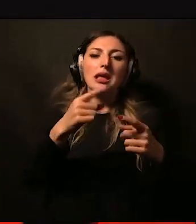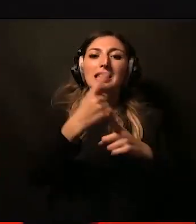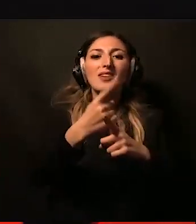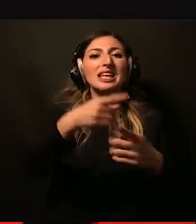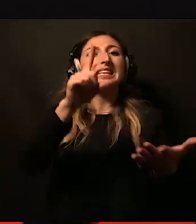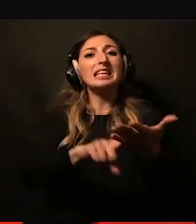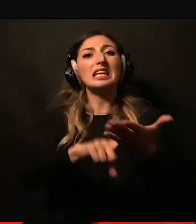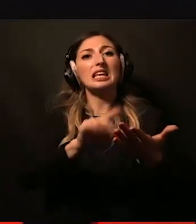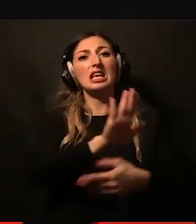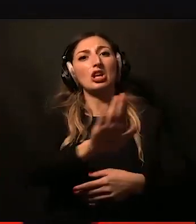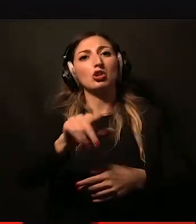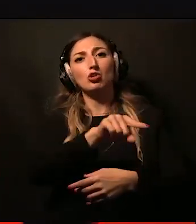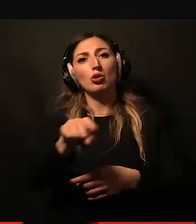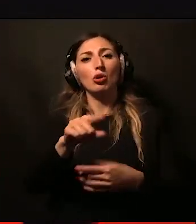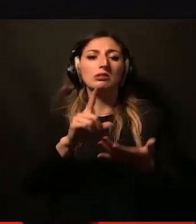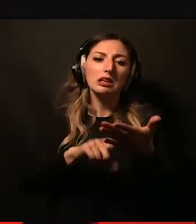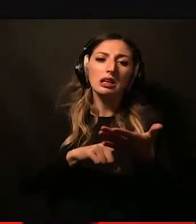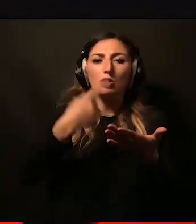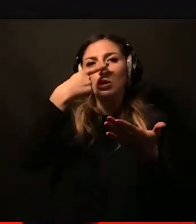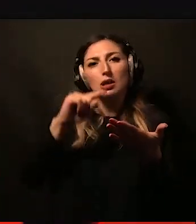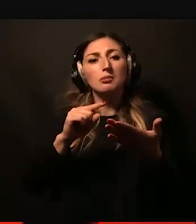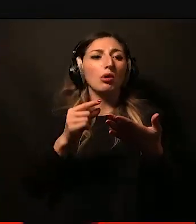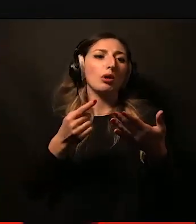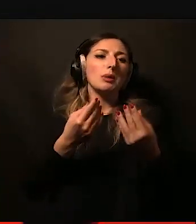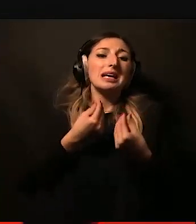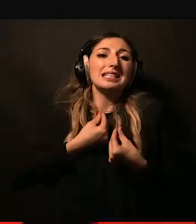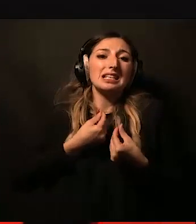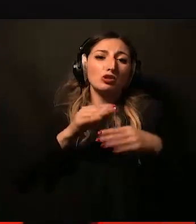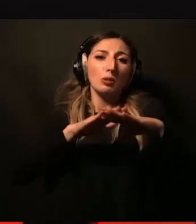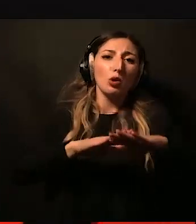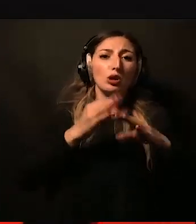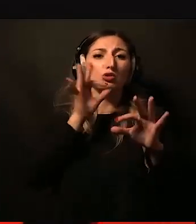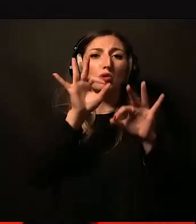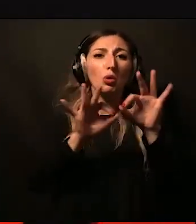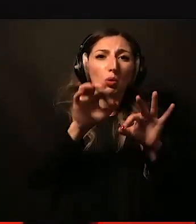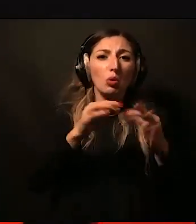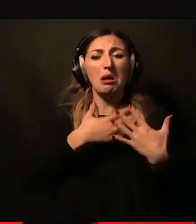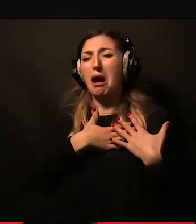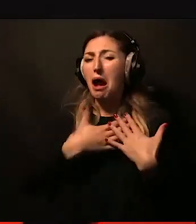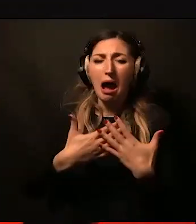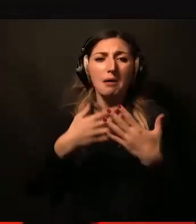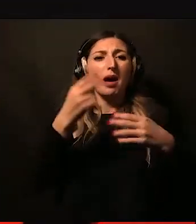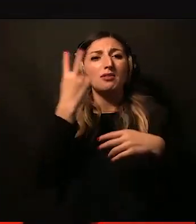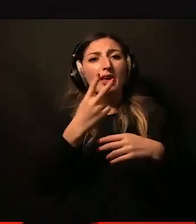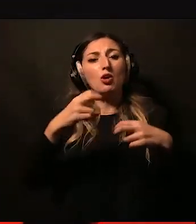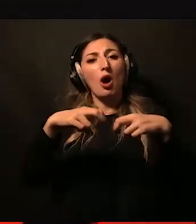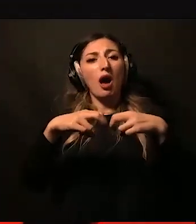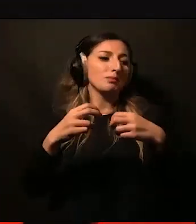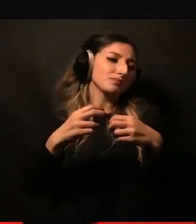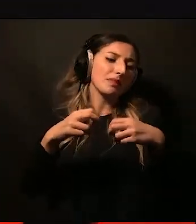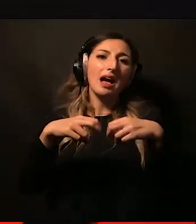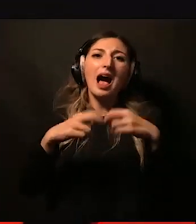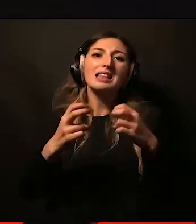di provare il senso di protezione e di cura prima delle loro analisi del